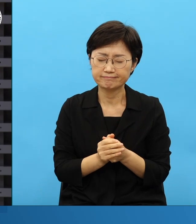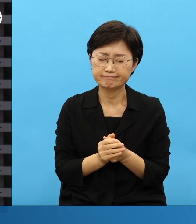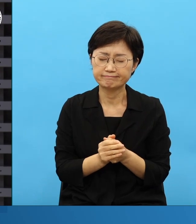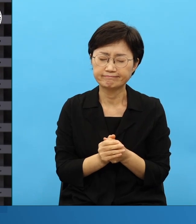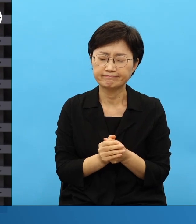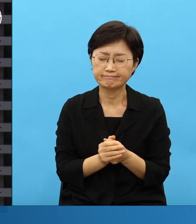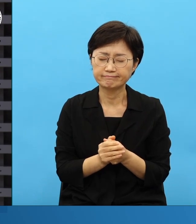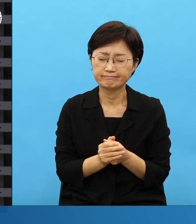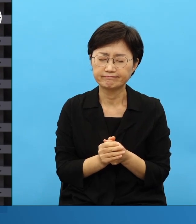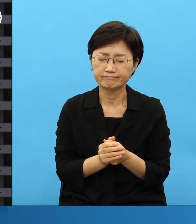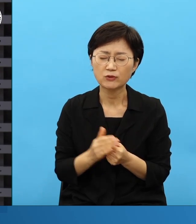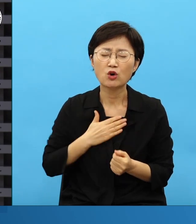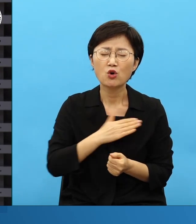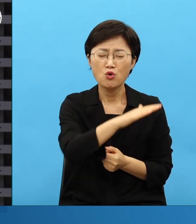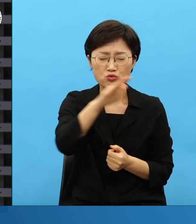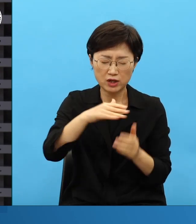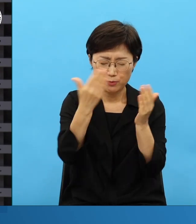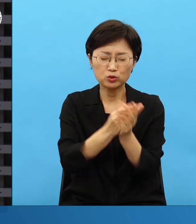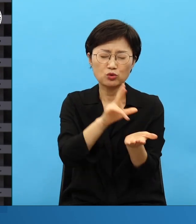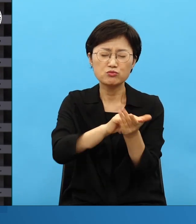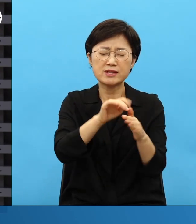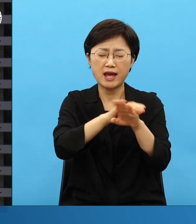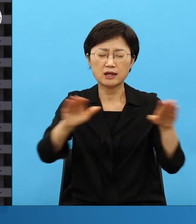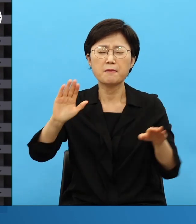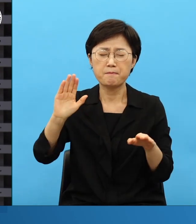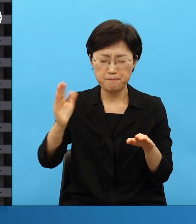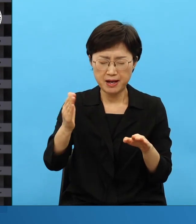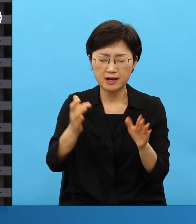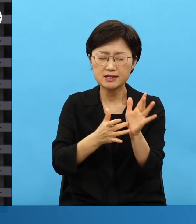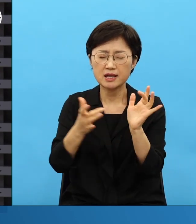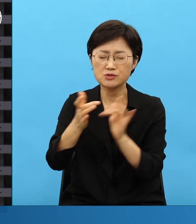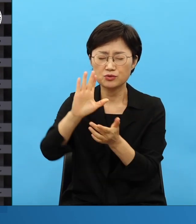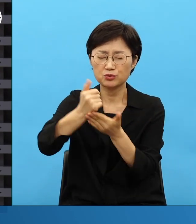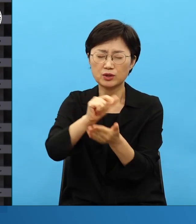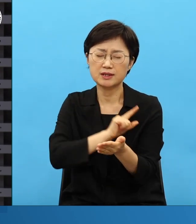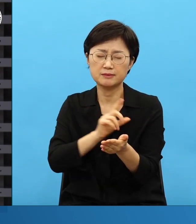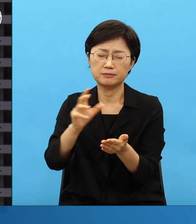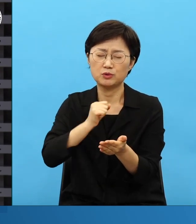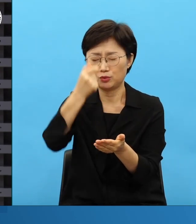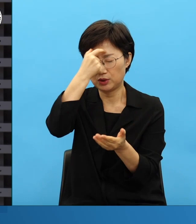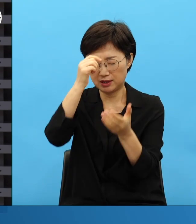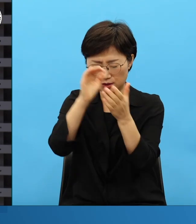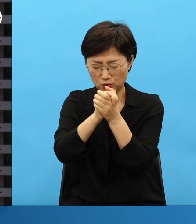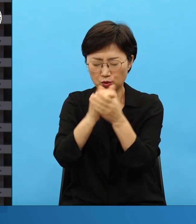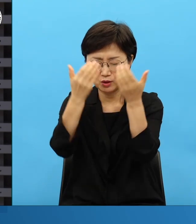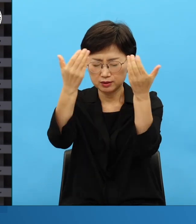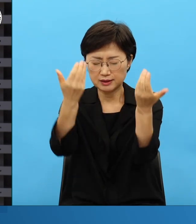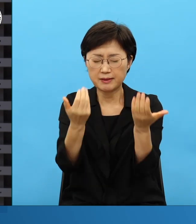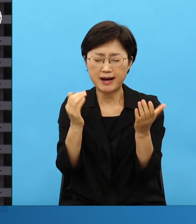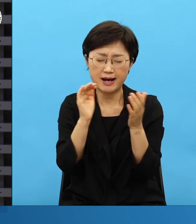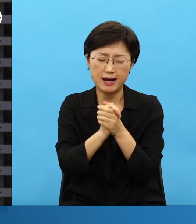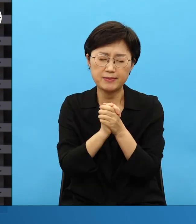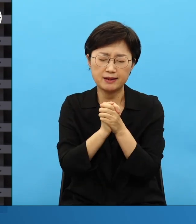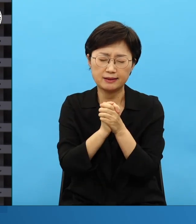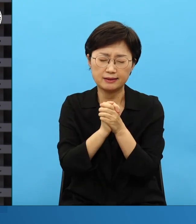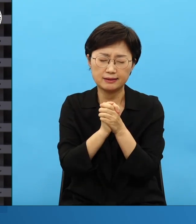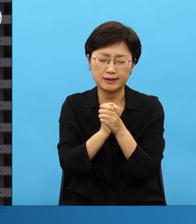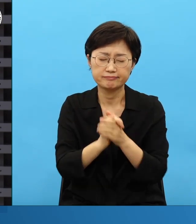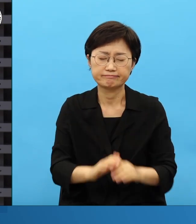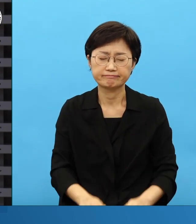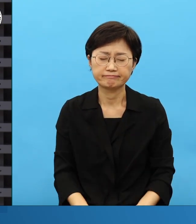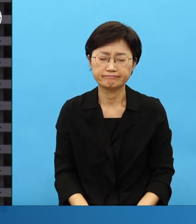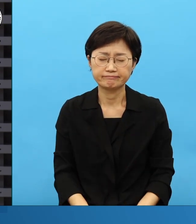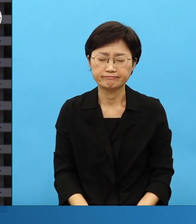world. 우리의 모든 문제를 해결하신 예수 그리스도 이름으로 기도드립니다. We pray all 아멘. these things in the name of Jesus Christ who has solved